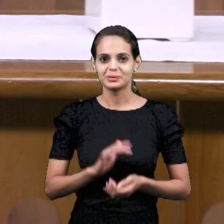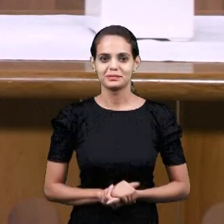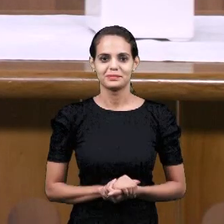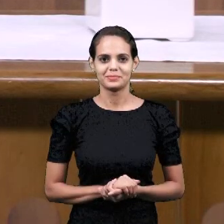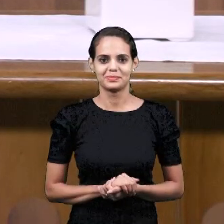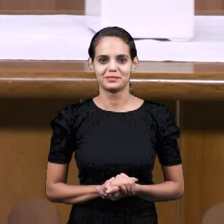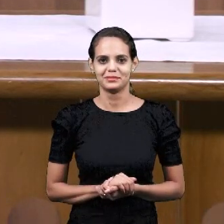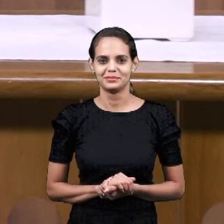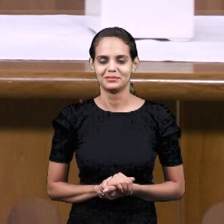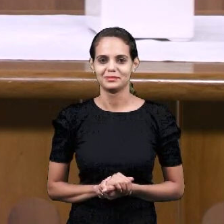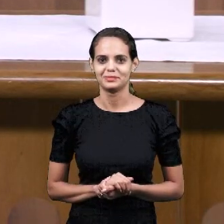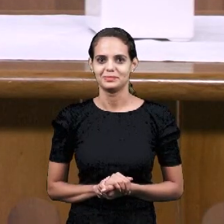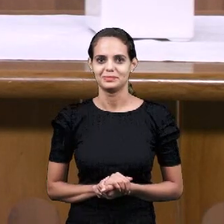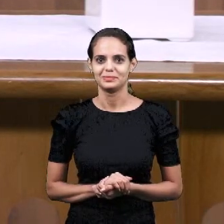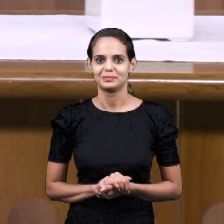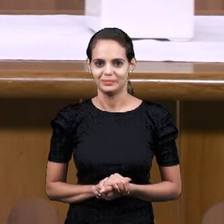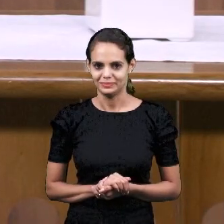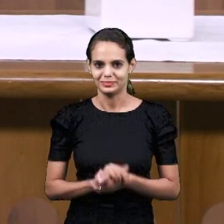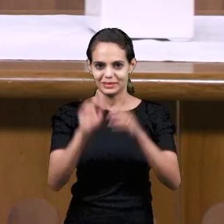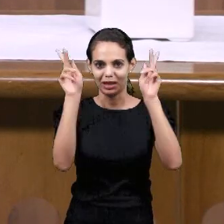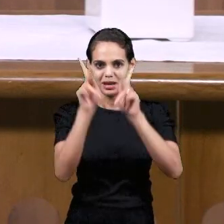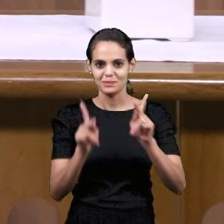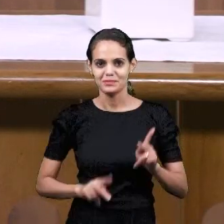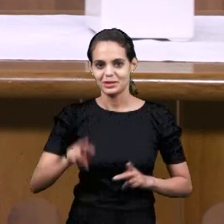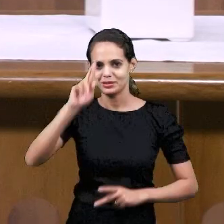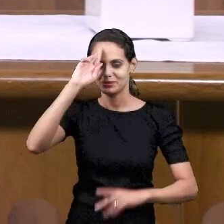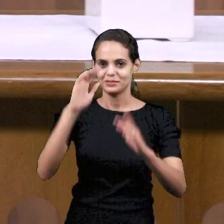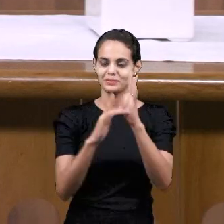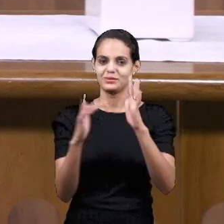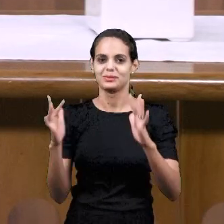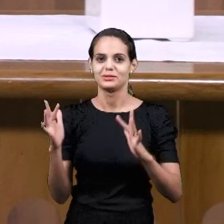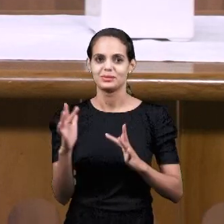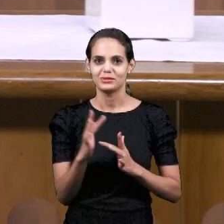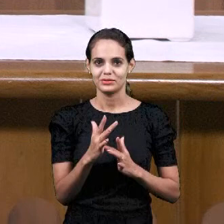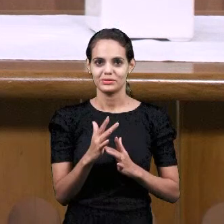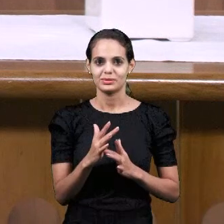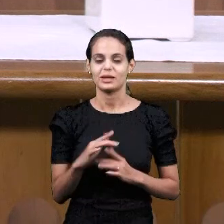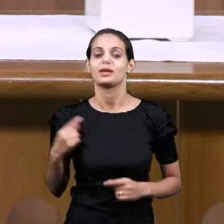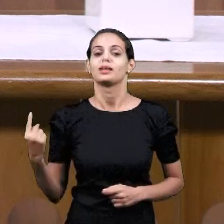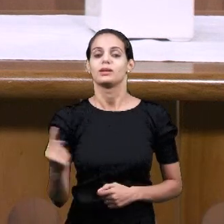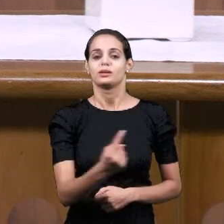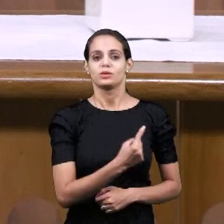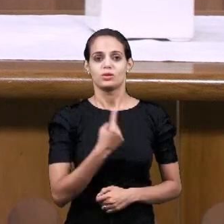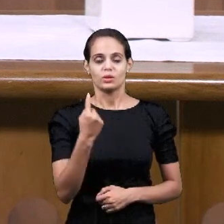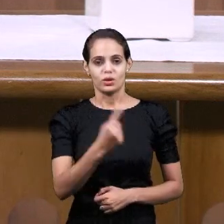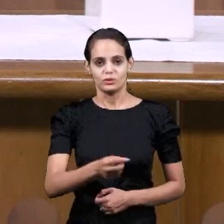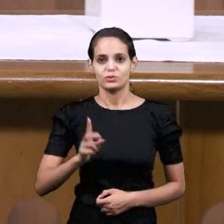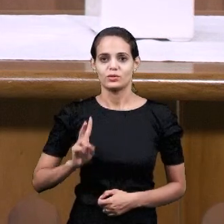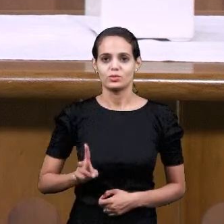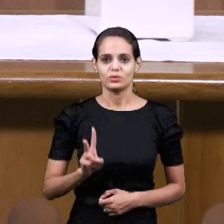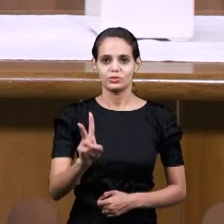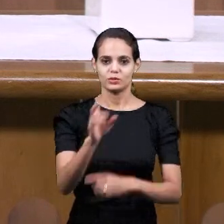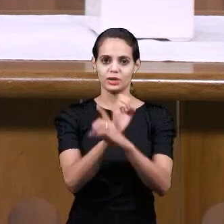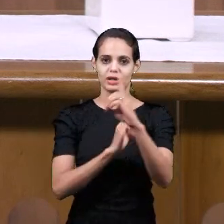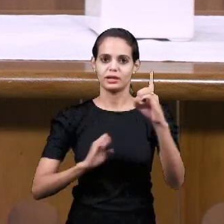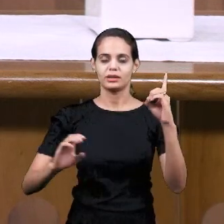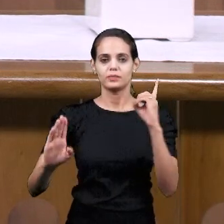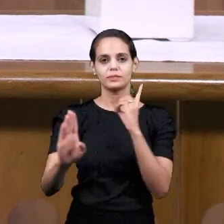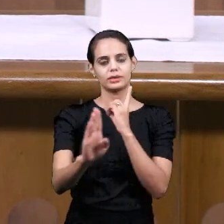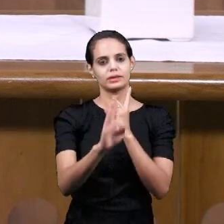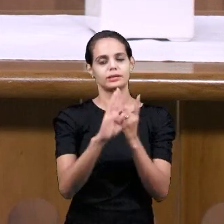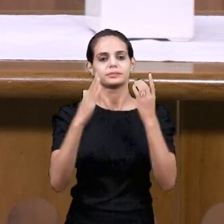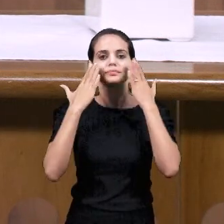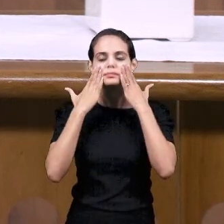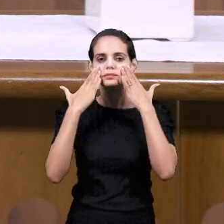Je veux saluer les frères et sœurs dans la paix du Seigneur Jésus. Nous sommes ici pour donner la continuité à l'école biblique dominicale en présentant ici quelques